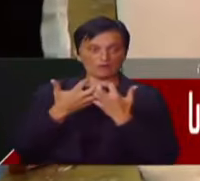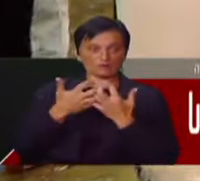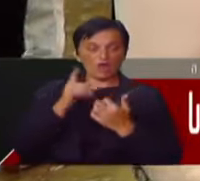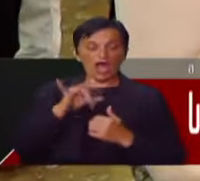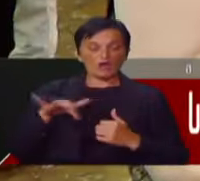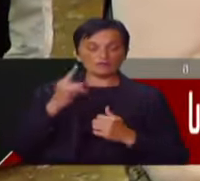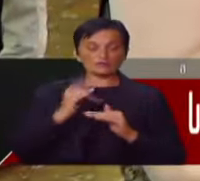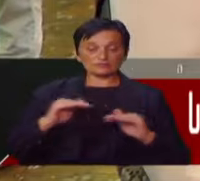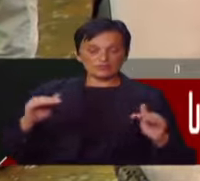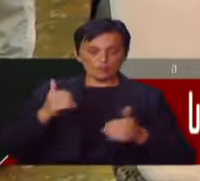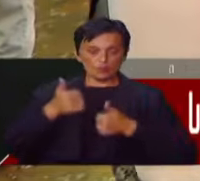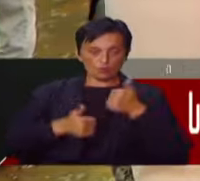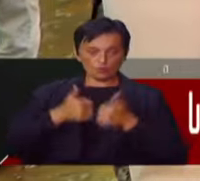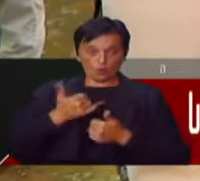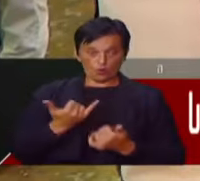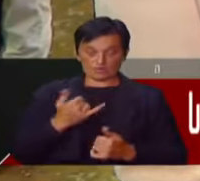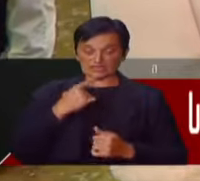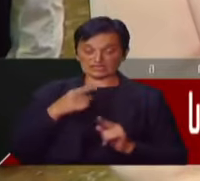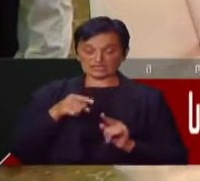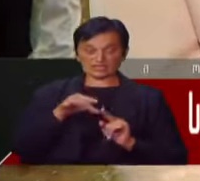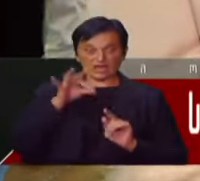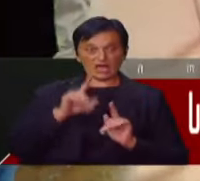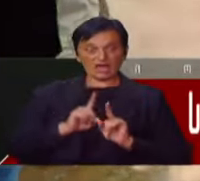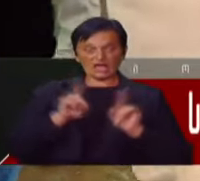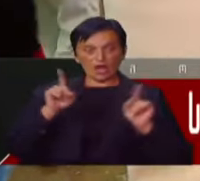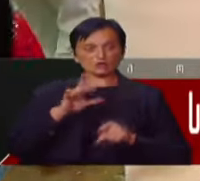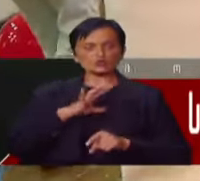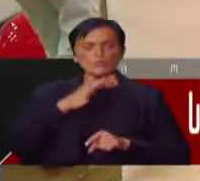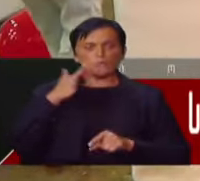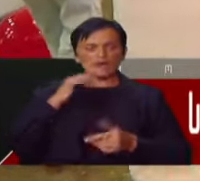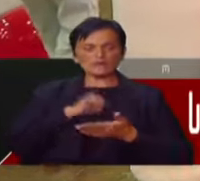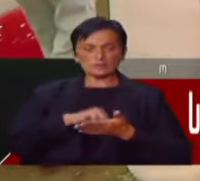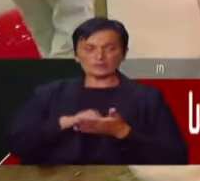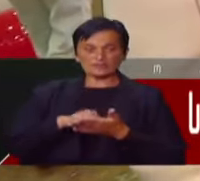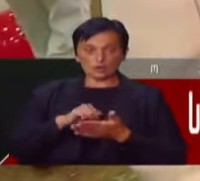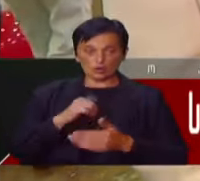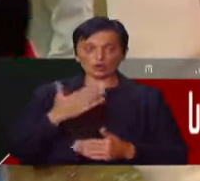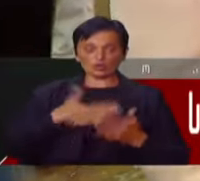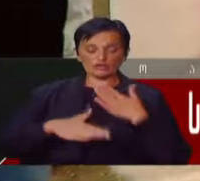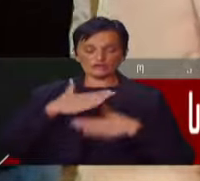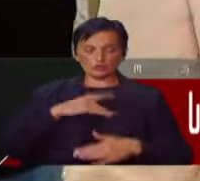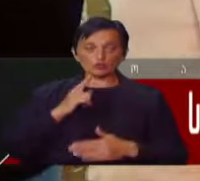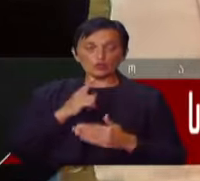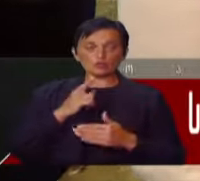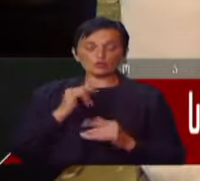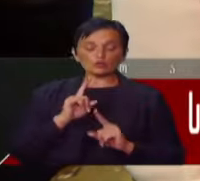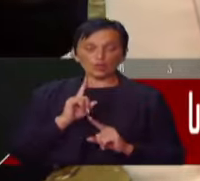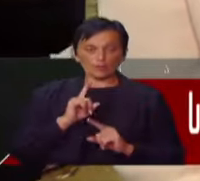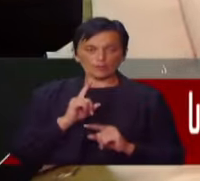ევროვიზიის საბავშვო კონკურსზე. წლევანდელი წელი გამონაკლისი და განსხვავებული იყო ბევრი მიზეზის გამო, თუმცა გვიხარია, რომ ბოლოს და